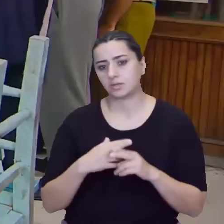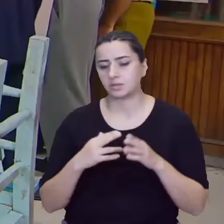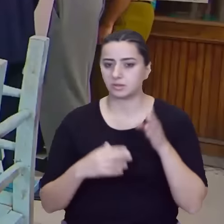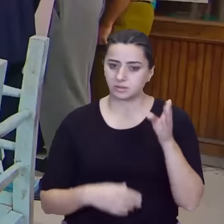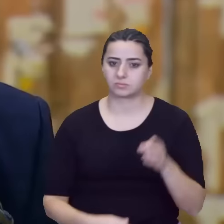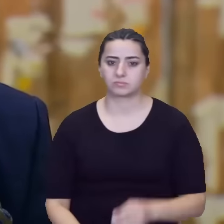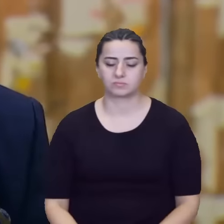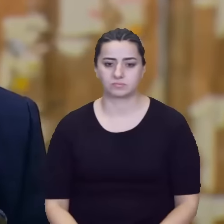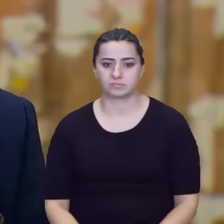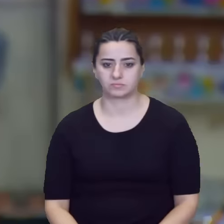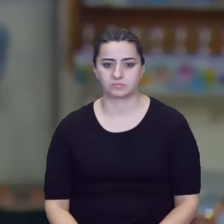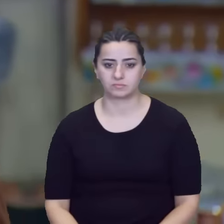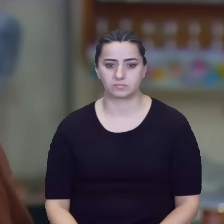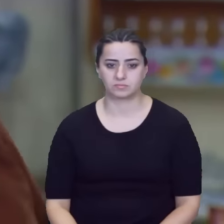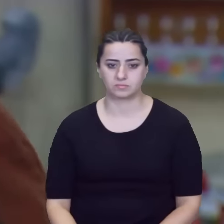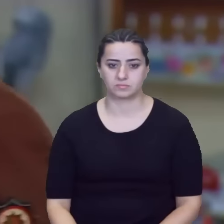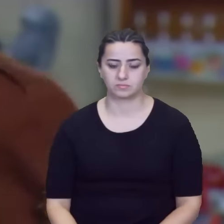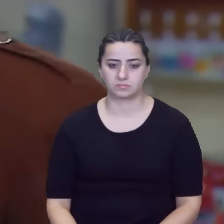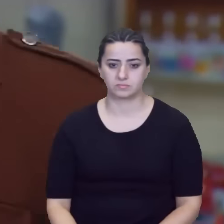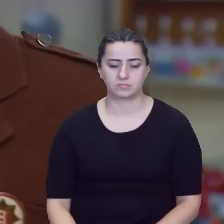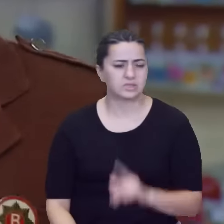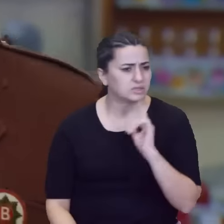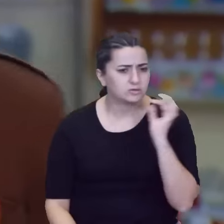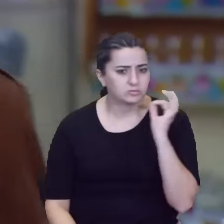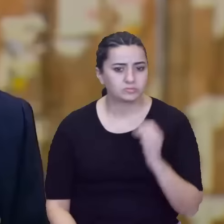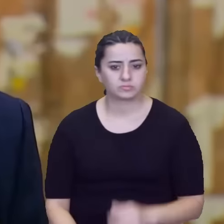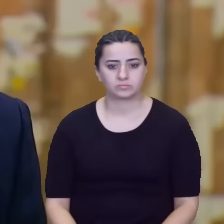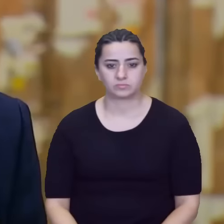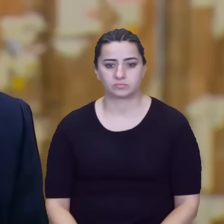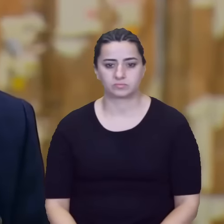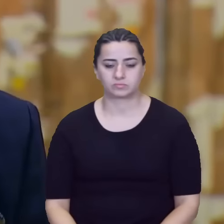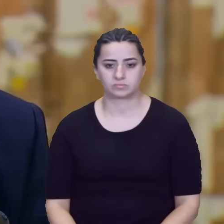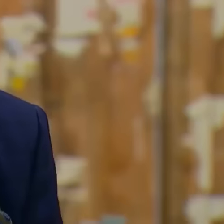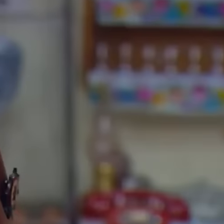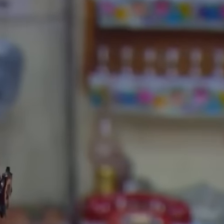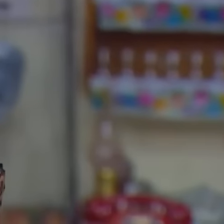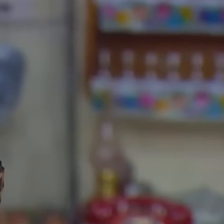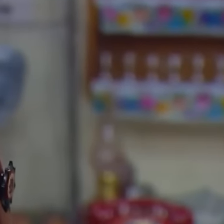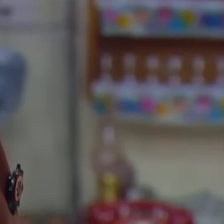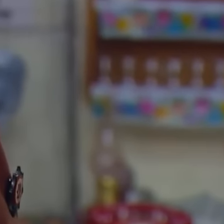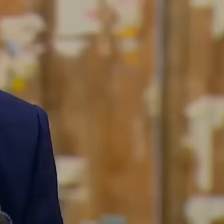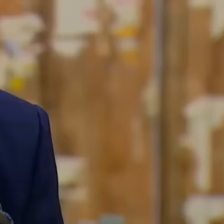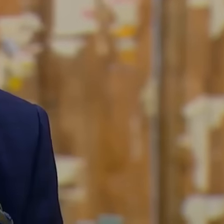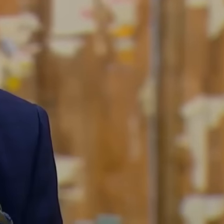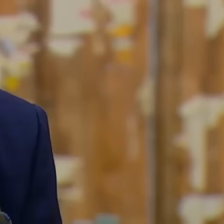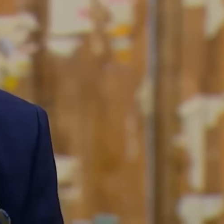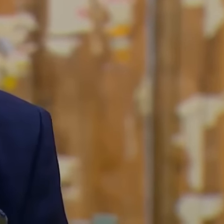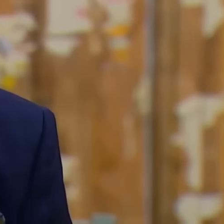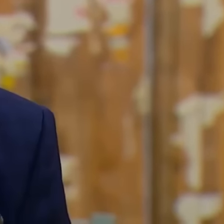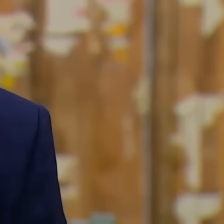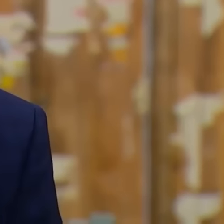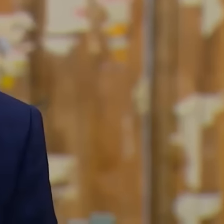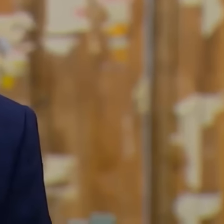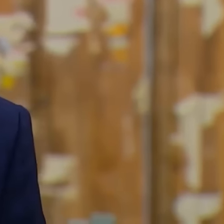edeyim. Kahveye giriyordu, geri döndü. Bir ses duydum sanki. Suat olumsuzca kaşlarını kaldırıp sonra gözlerini